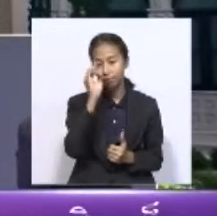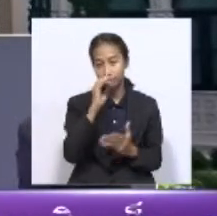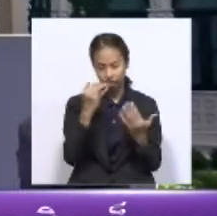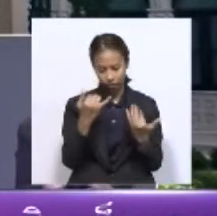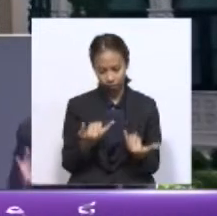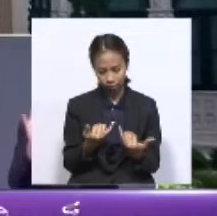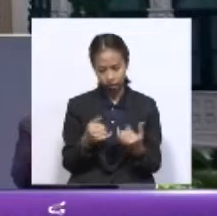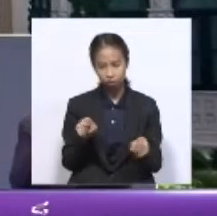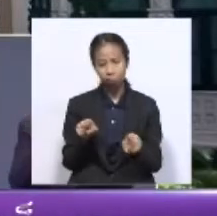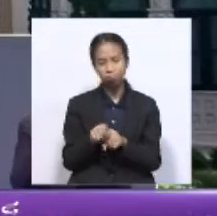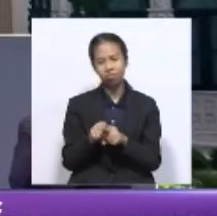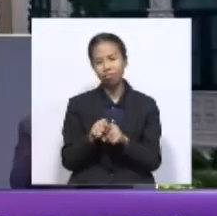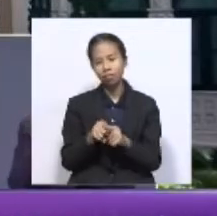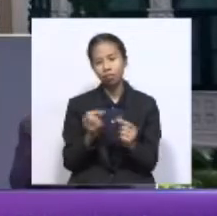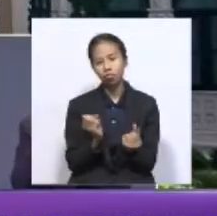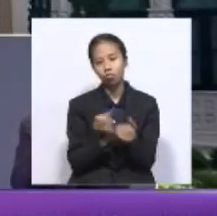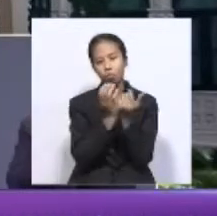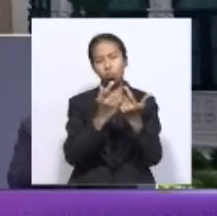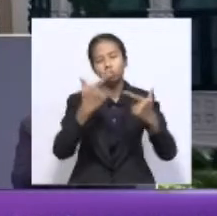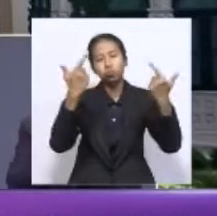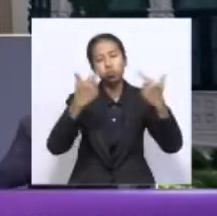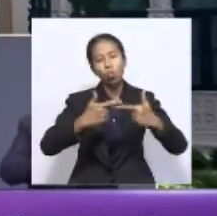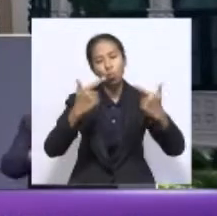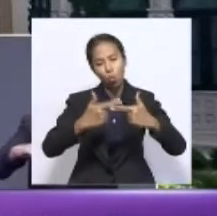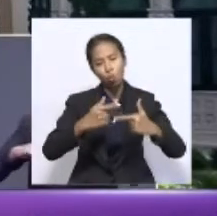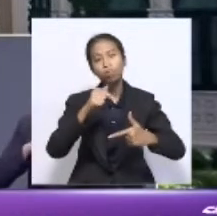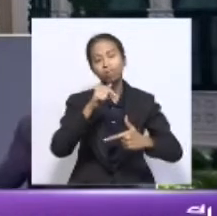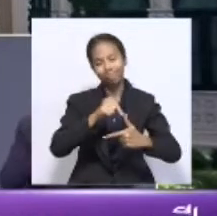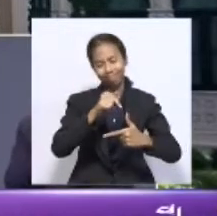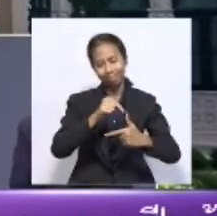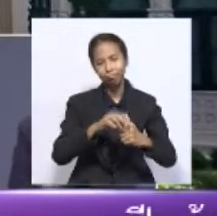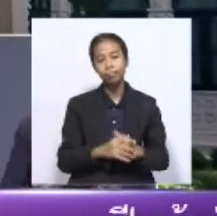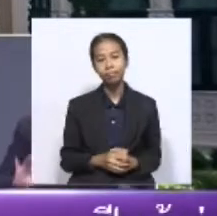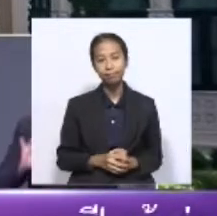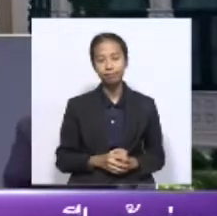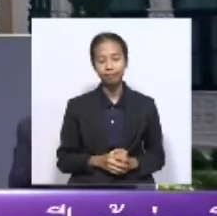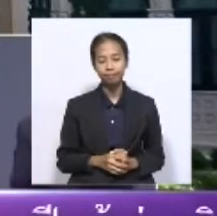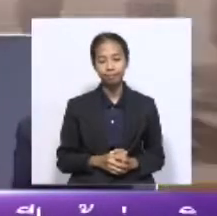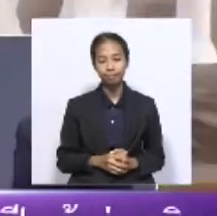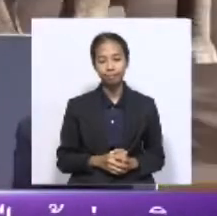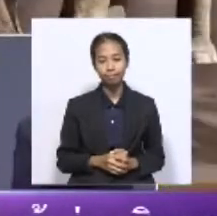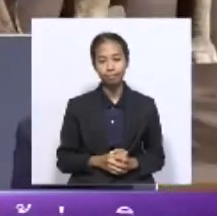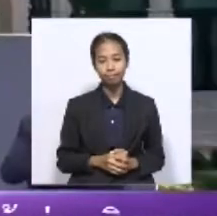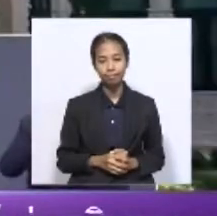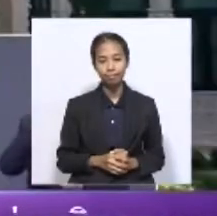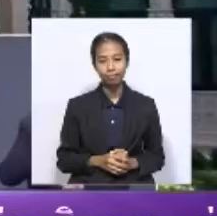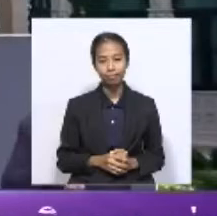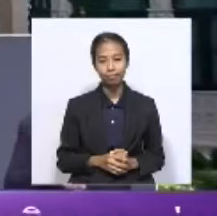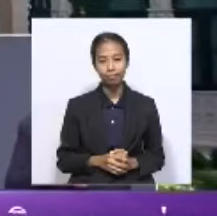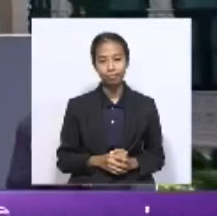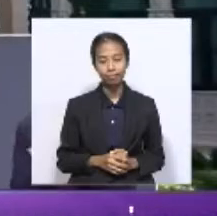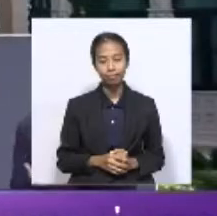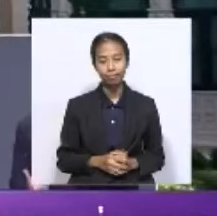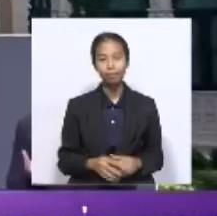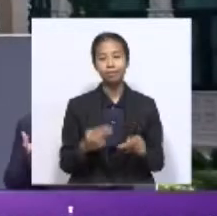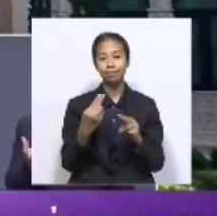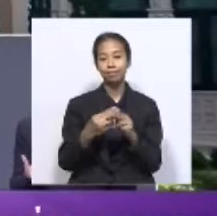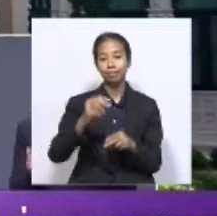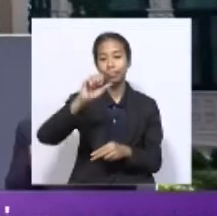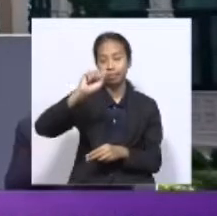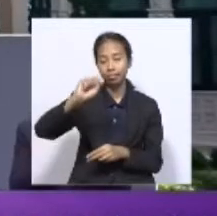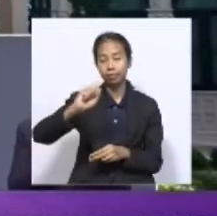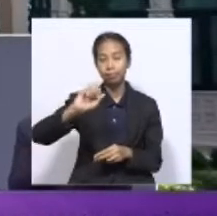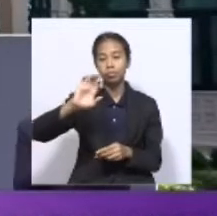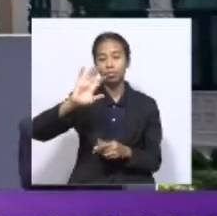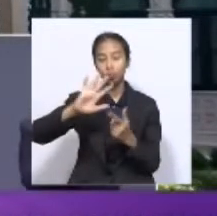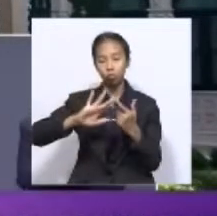งเหล่านี้มันเป็นทำให้เกิดความขัดแย้งในช่วงระยะเวลาอันสำคัญยิ่งนี ้นะคะสุจิปุรินะคะ